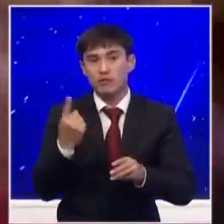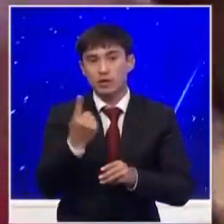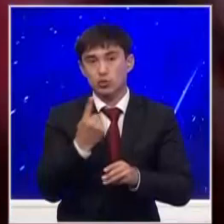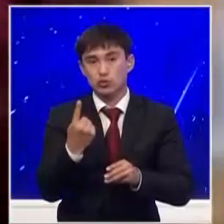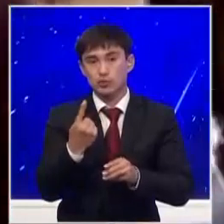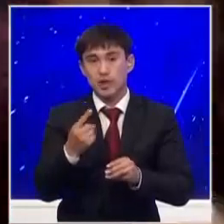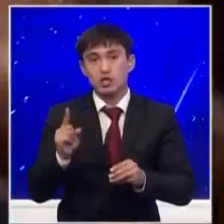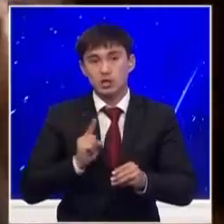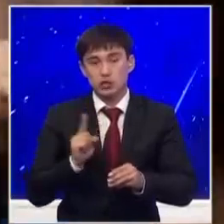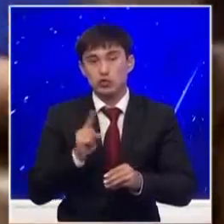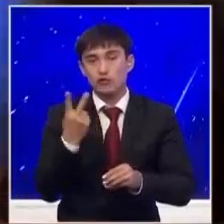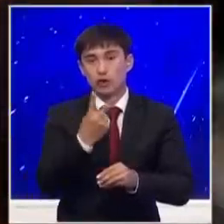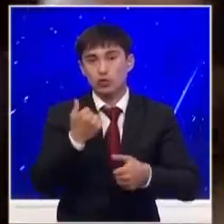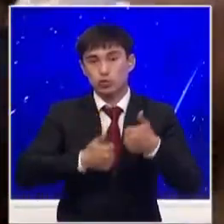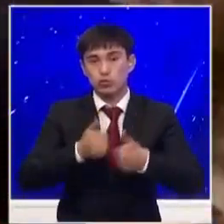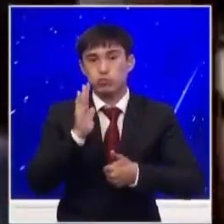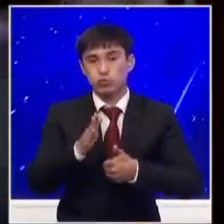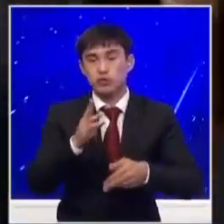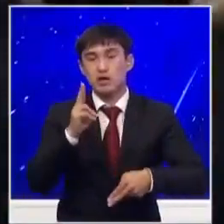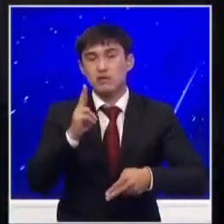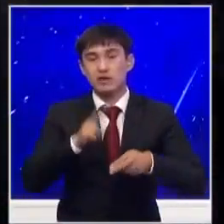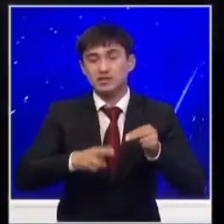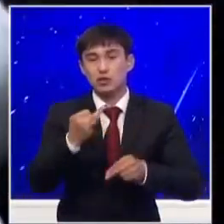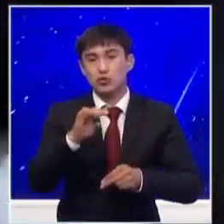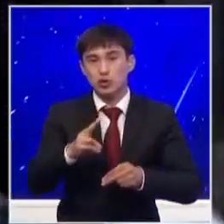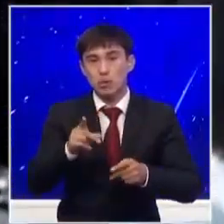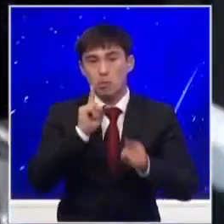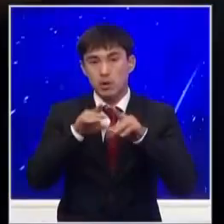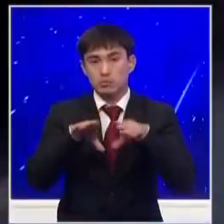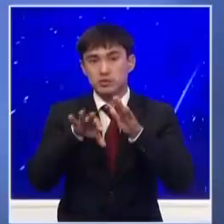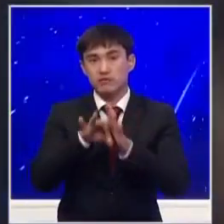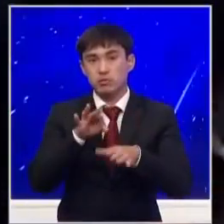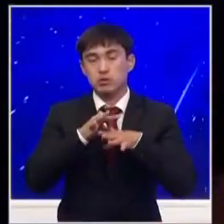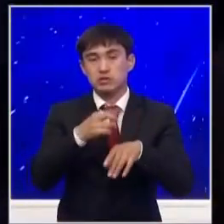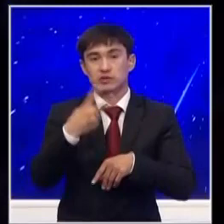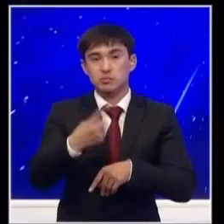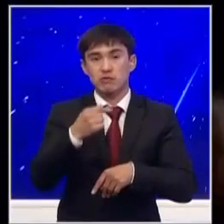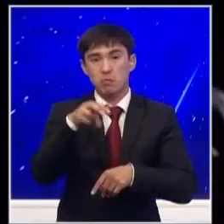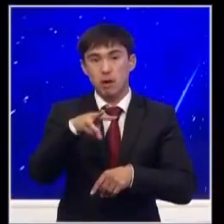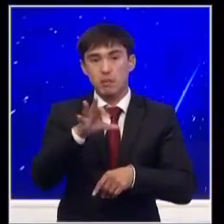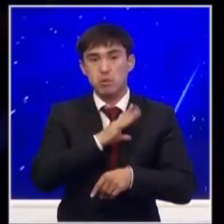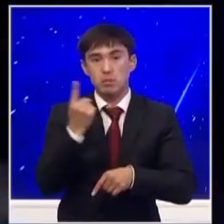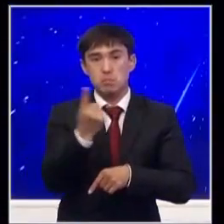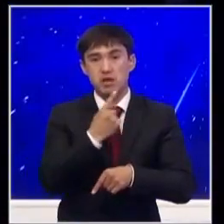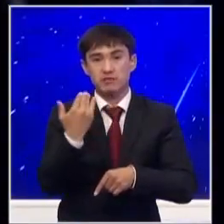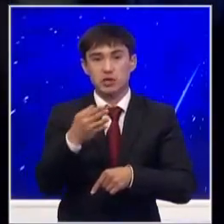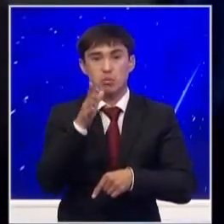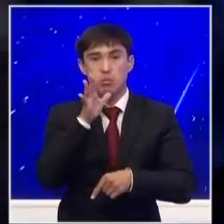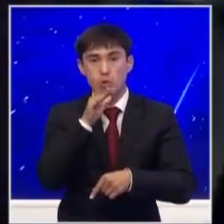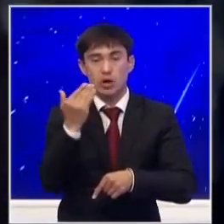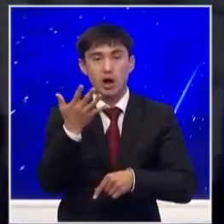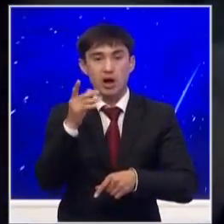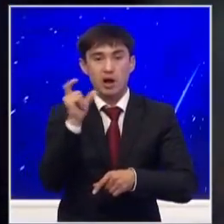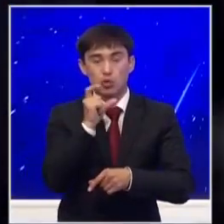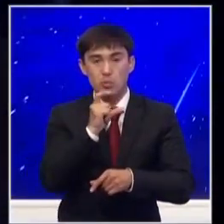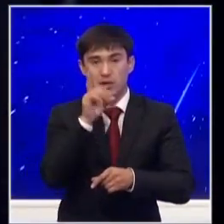одиночку. Ожидается, что второй тур пройдет в конце июня. Парламентские выборы, прошедшие 21 мая, стали первыми с тех пор, как экономика